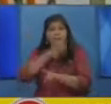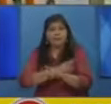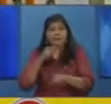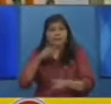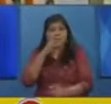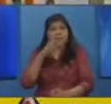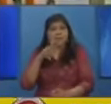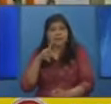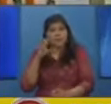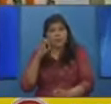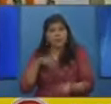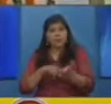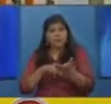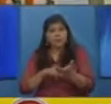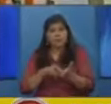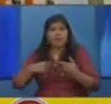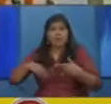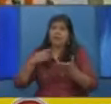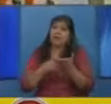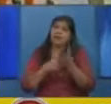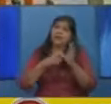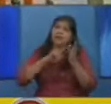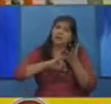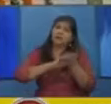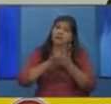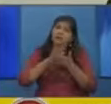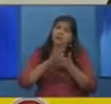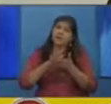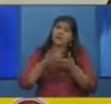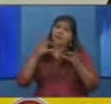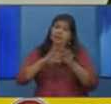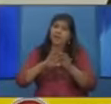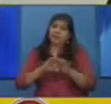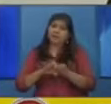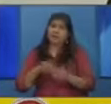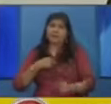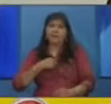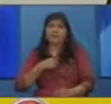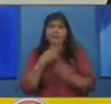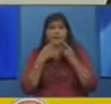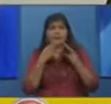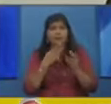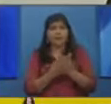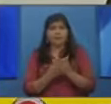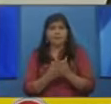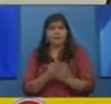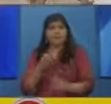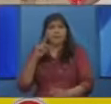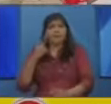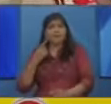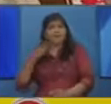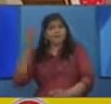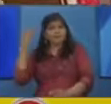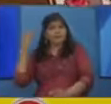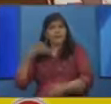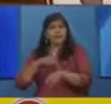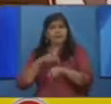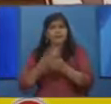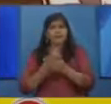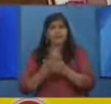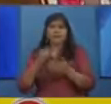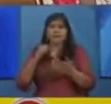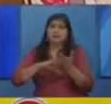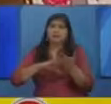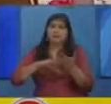सब राष्ट्रीय एकता दिवस के तौर पर मनाएंगे। मन की बात में पहले भी हमने